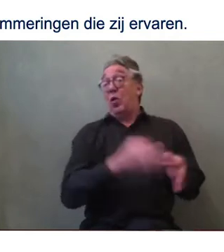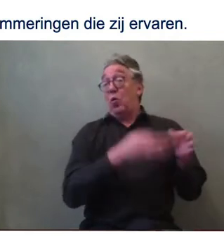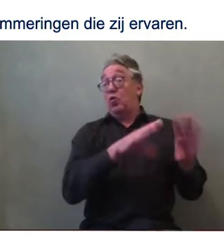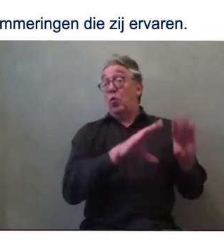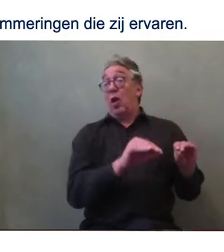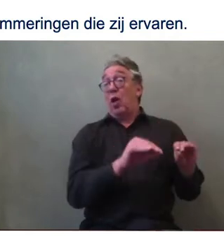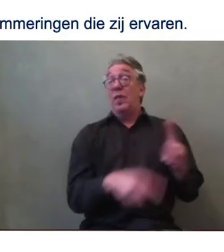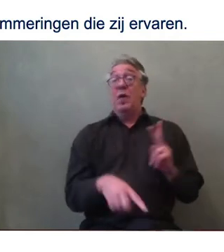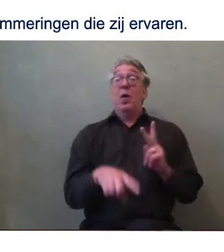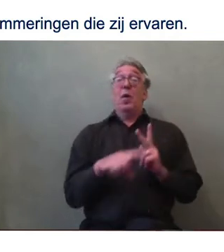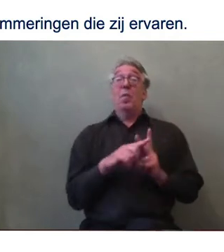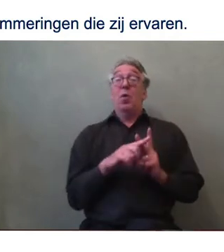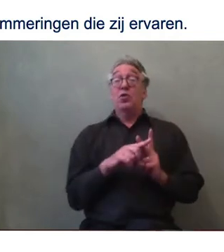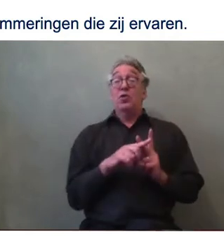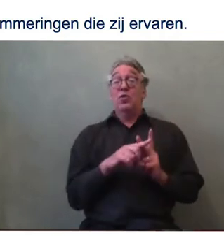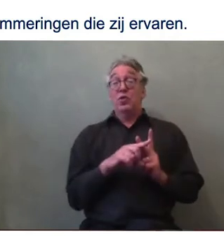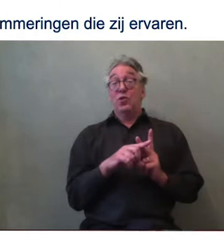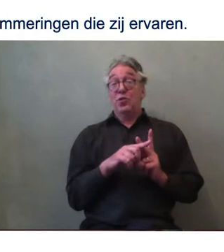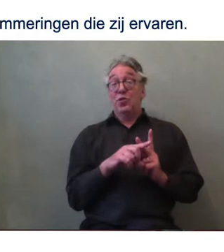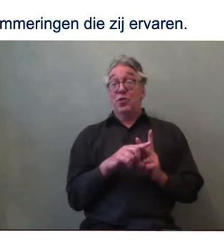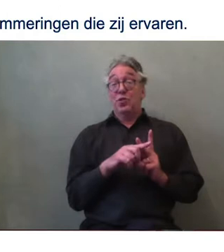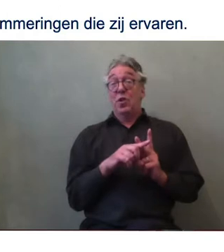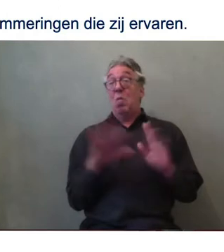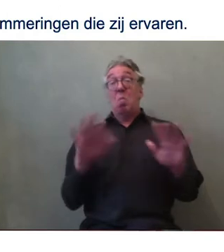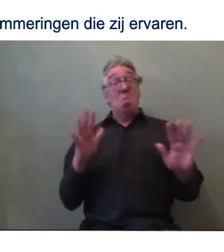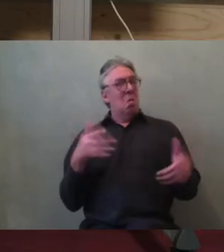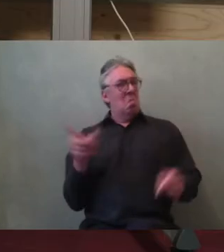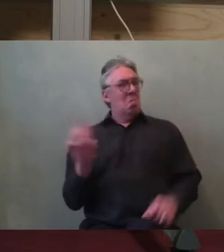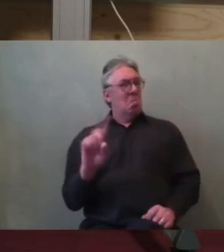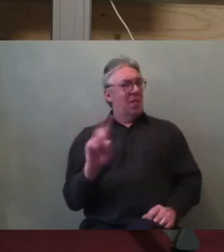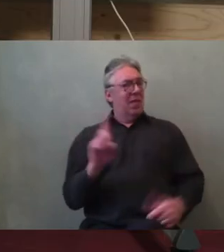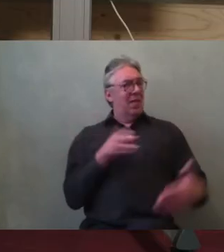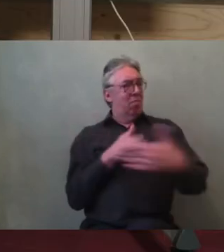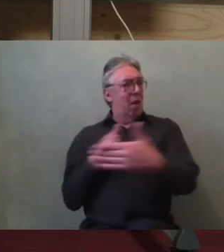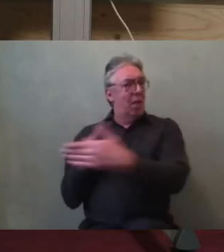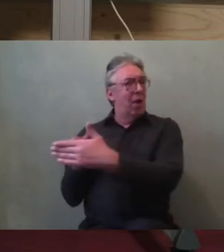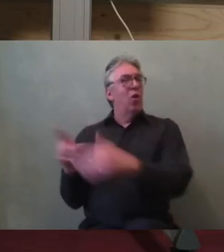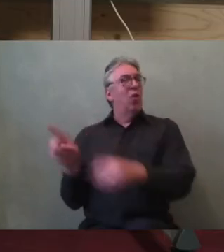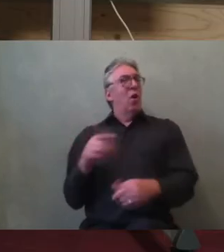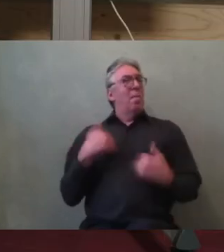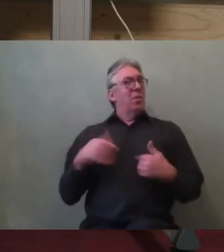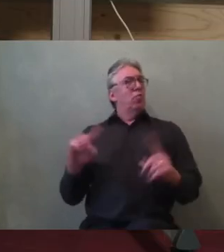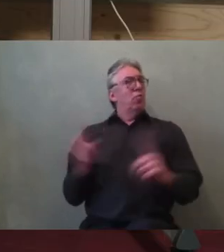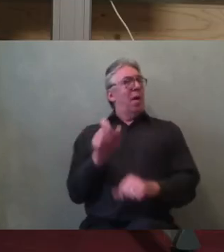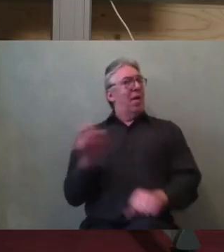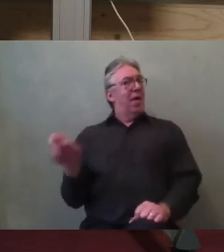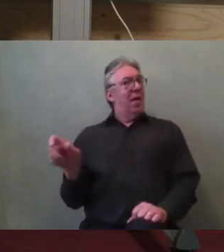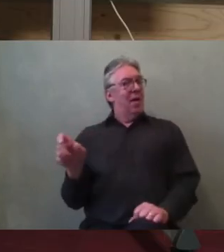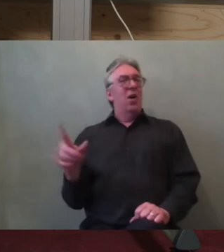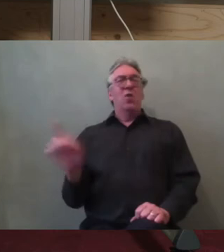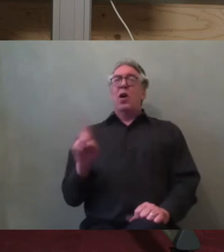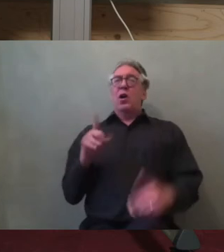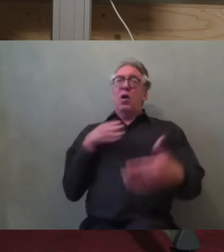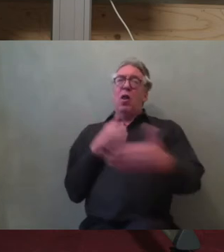om inzicht te krijgen in de mogelijke belemmeringen en behoeften van mensen met een beperking. En we wilden goede